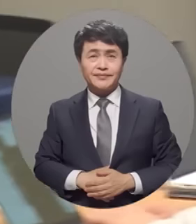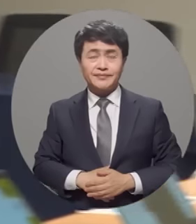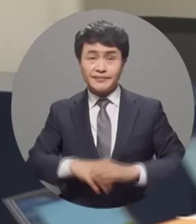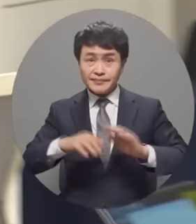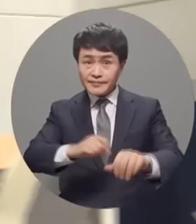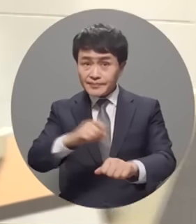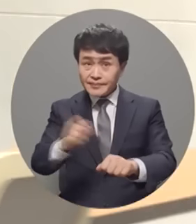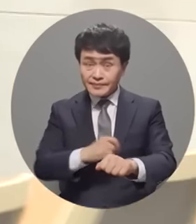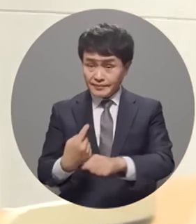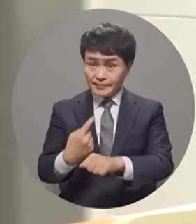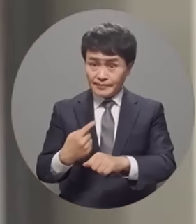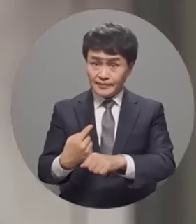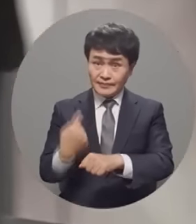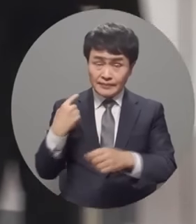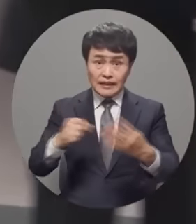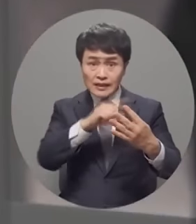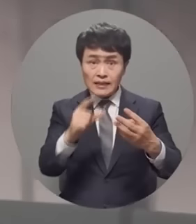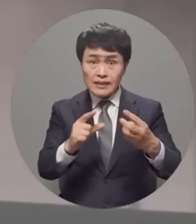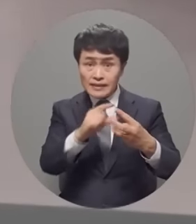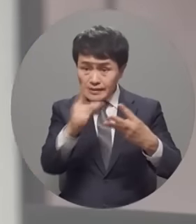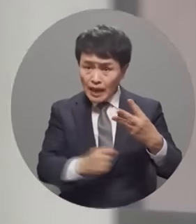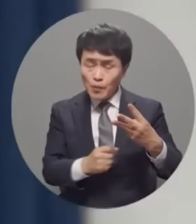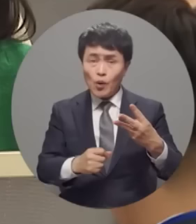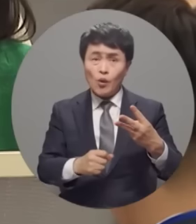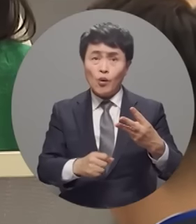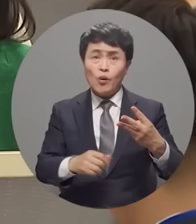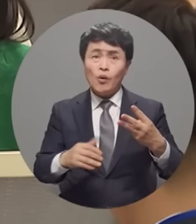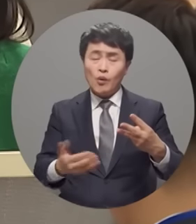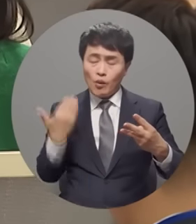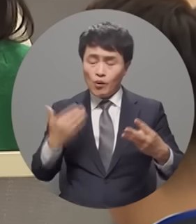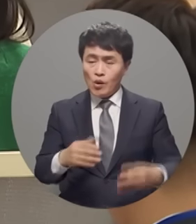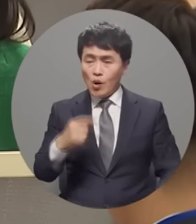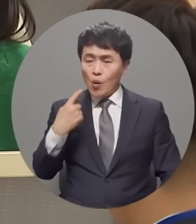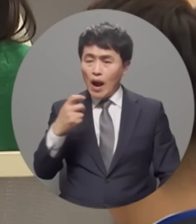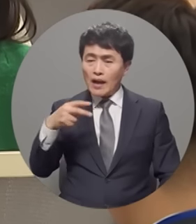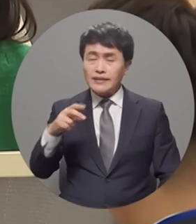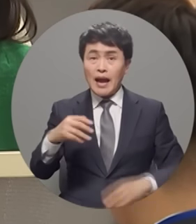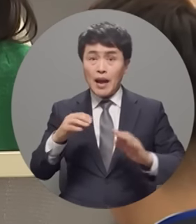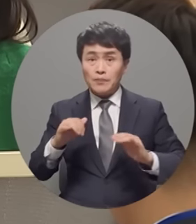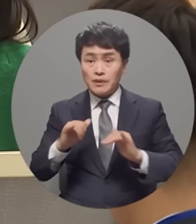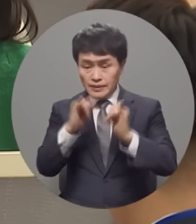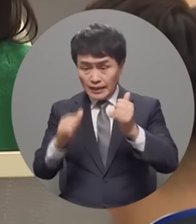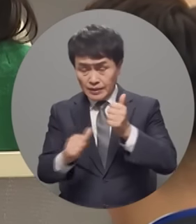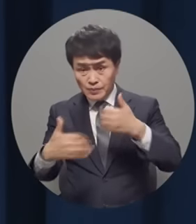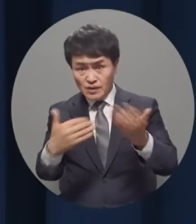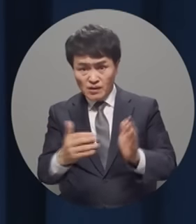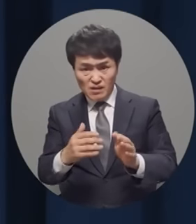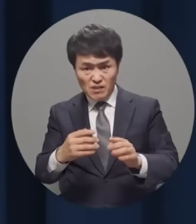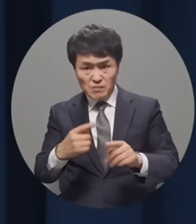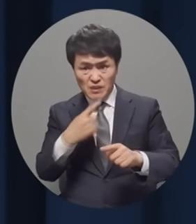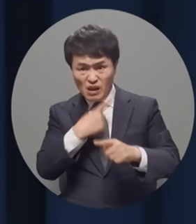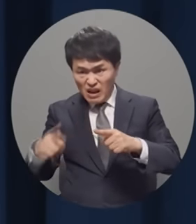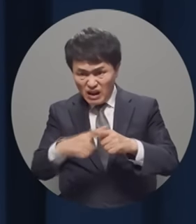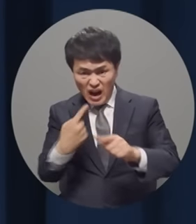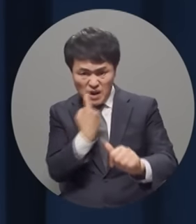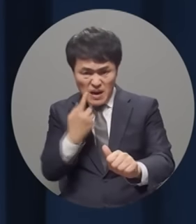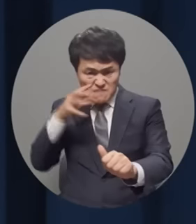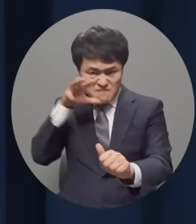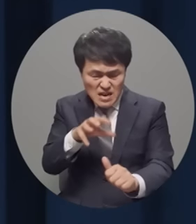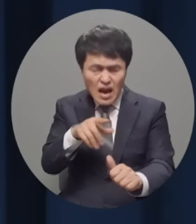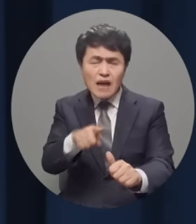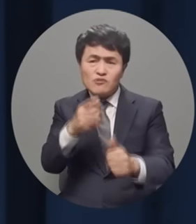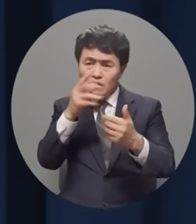특히 지난 3월 황상무 당시 대통령실 시민사회 수석의 회칼 테러 협박 발언 등이 심각한 사례로